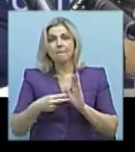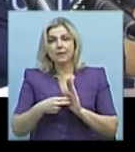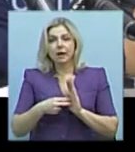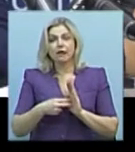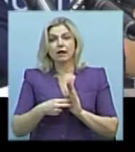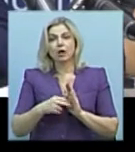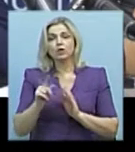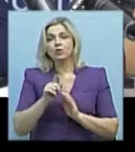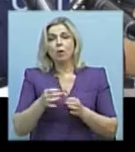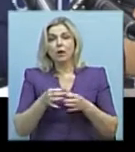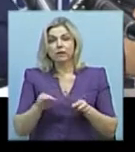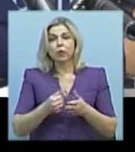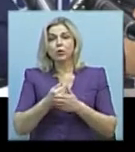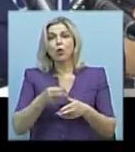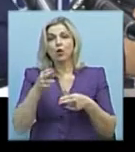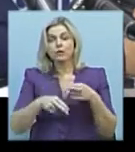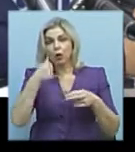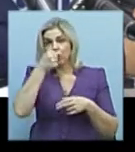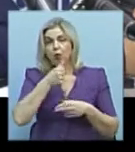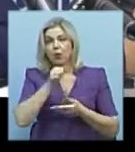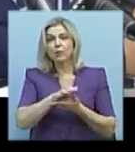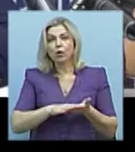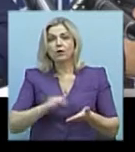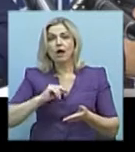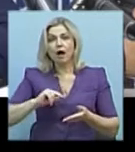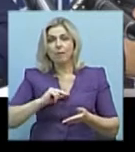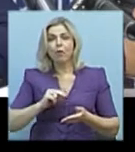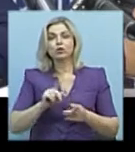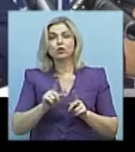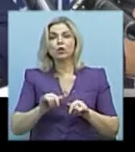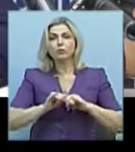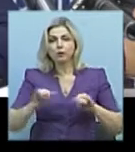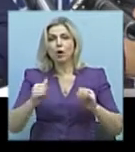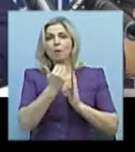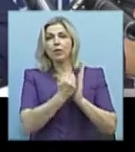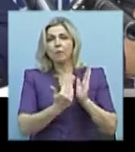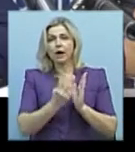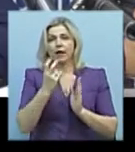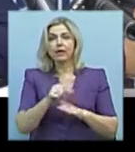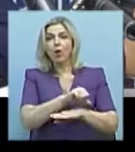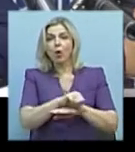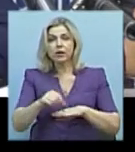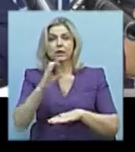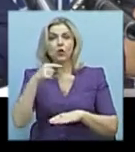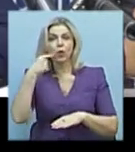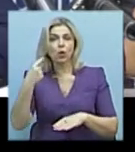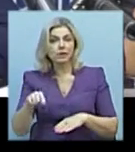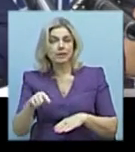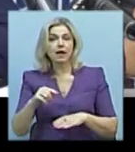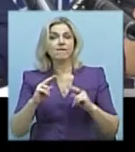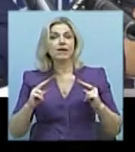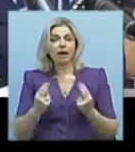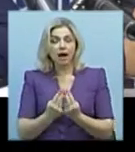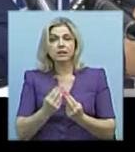що дозволить до кінця року продовжити роботу передавачів, що поширюють програми на кордоні з Російською Федерацією,